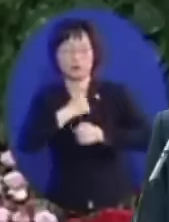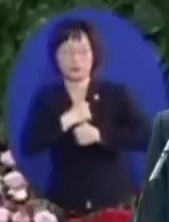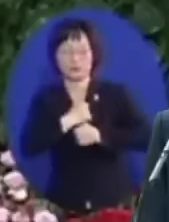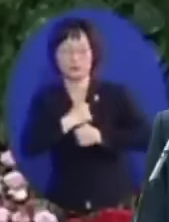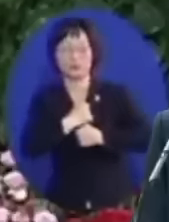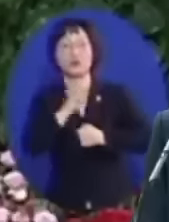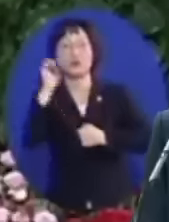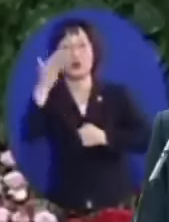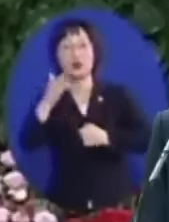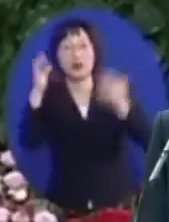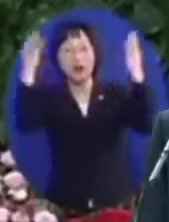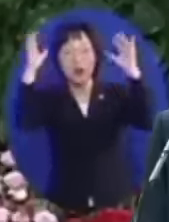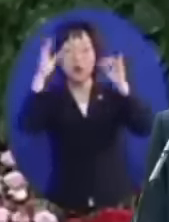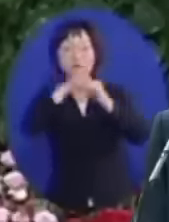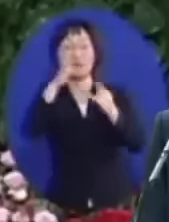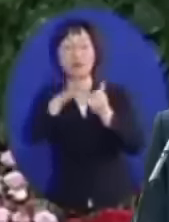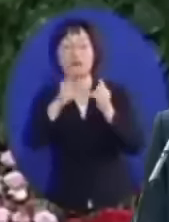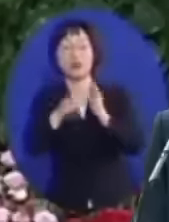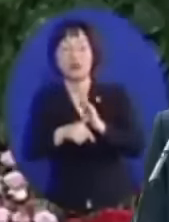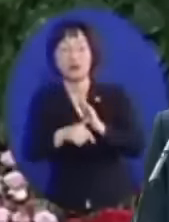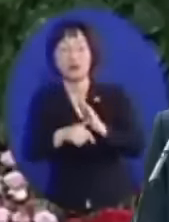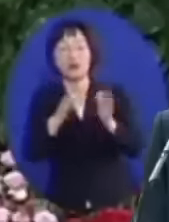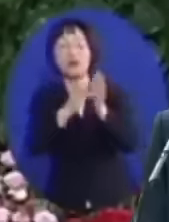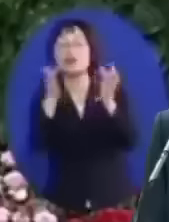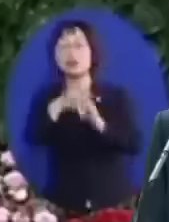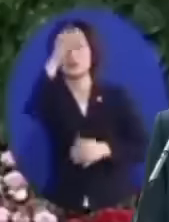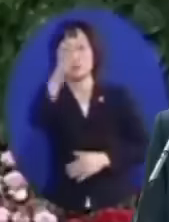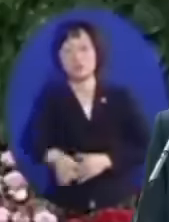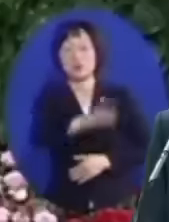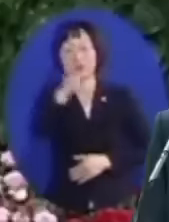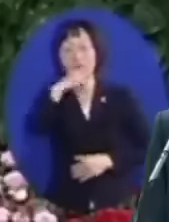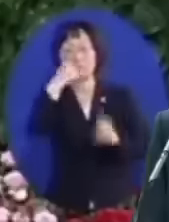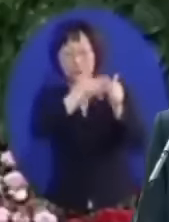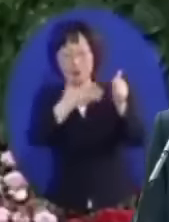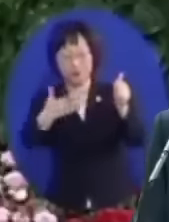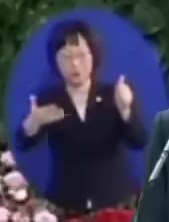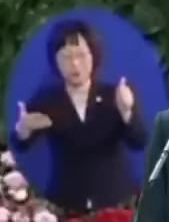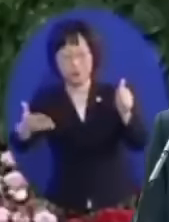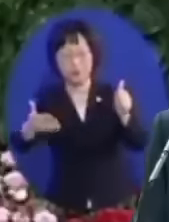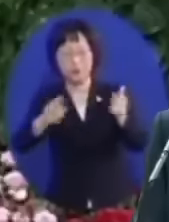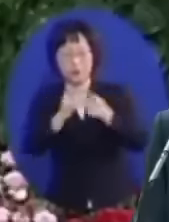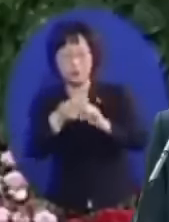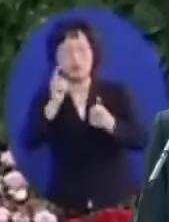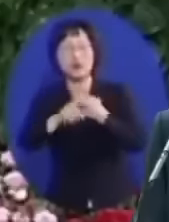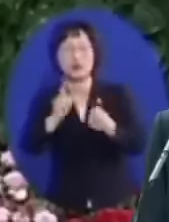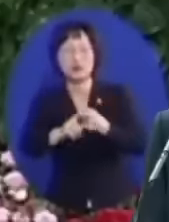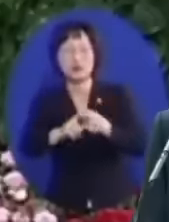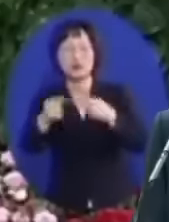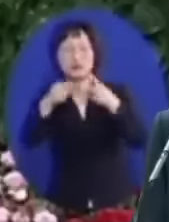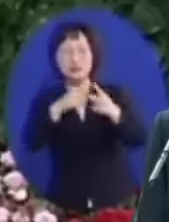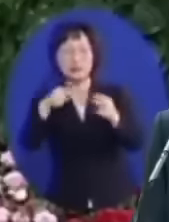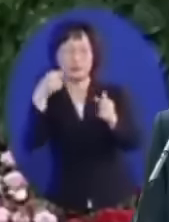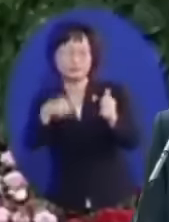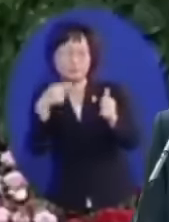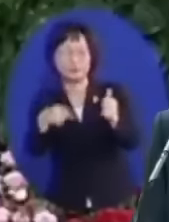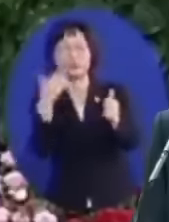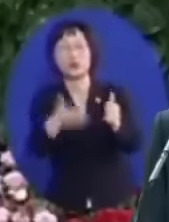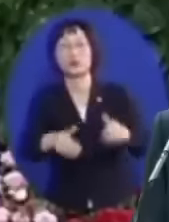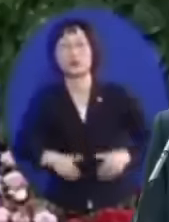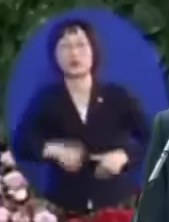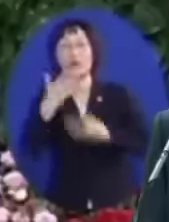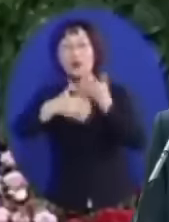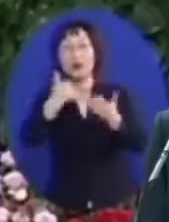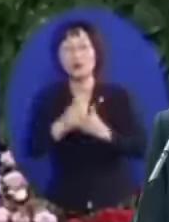그리고 어린아이 때 예수님 십자가 대속의 확실한 이해를 하도록 해주어야 되는 것입니다. 하나님이 세상을